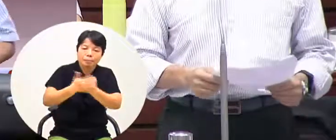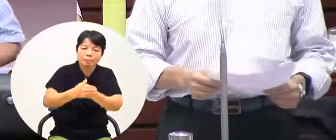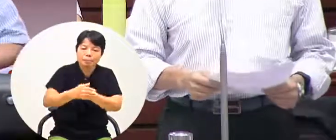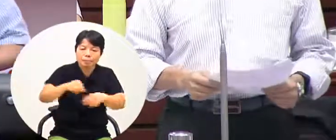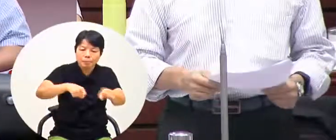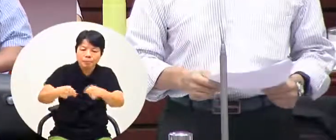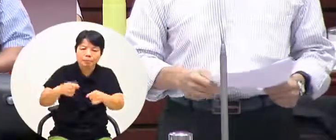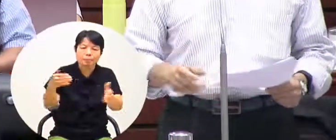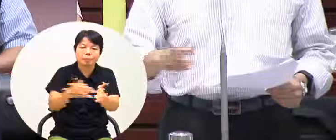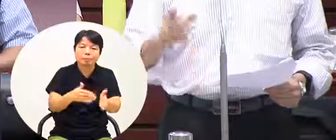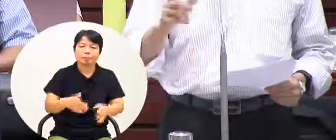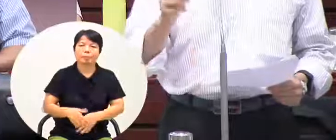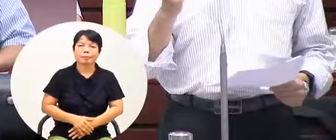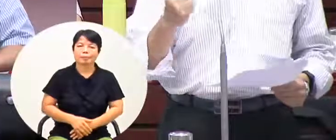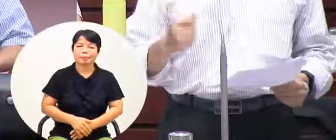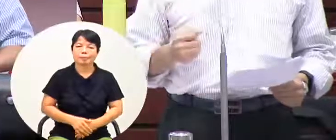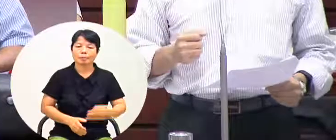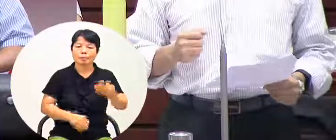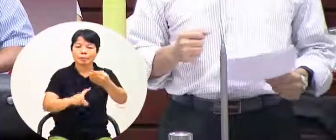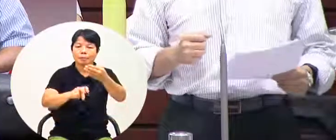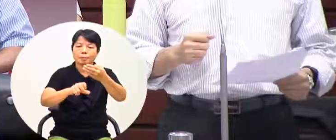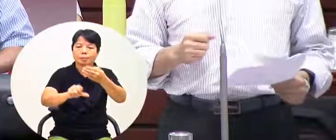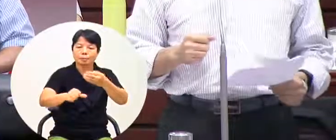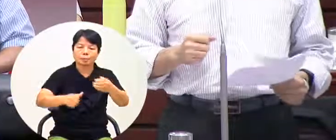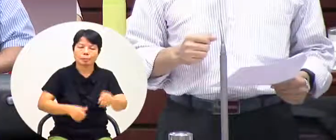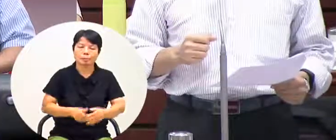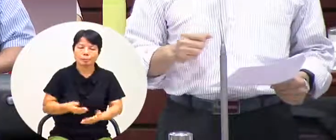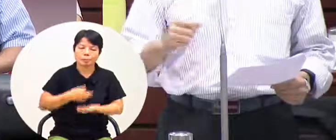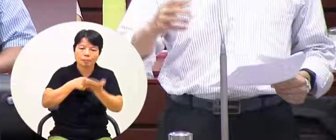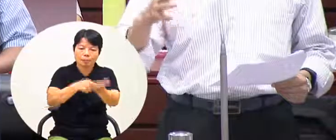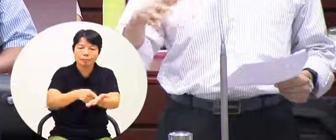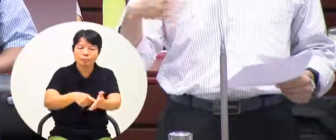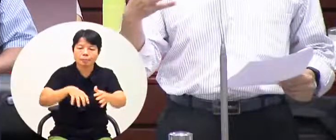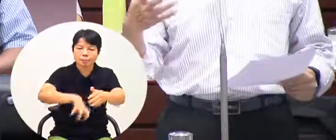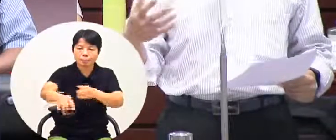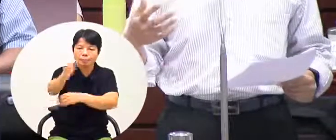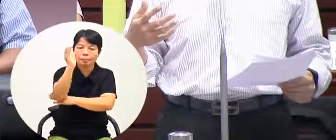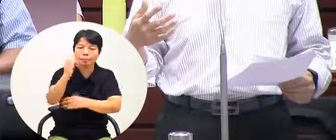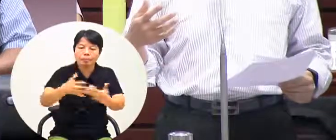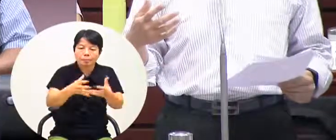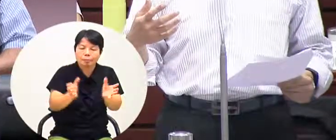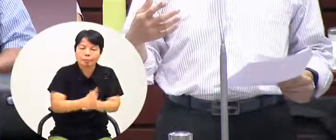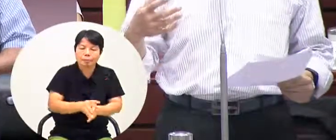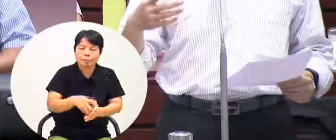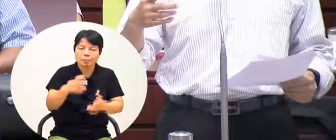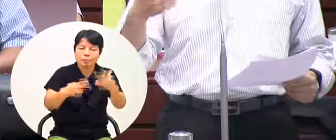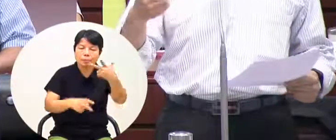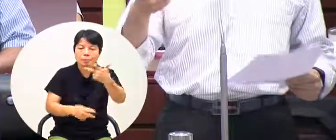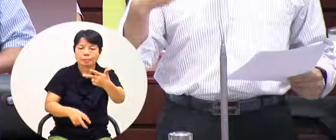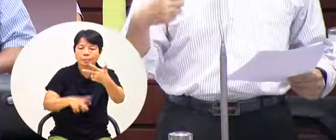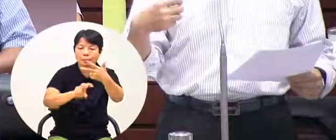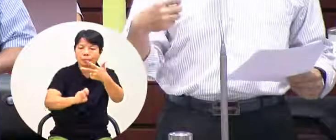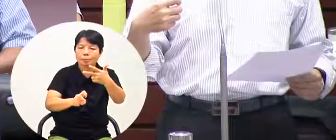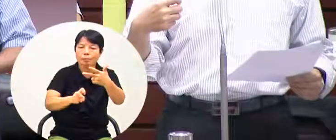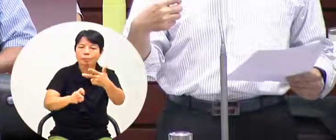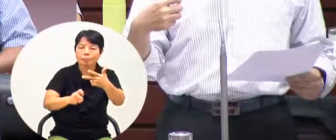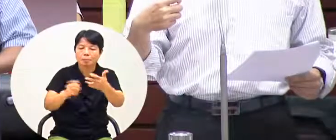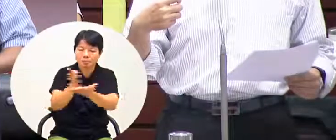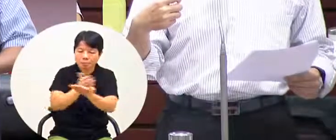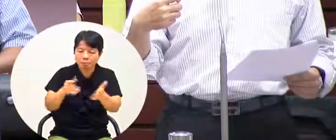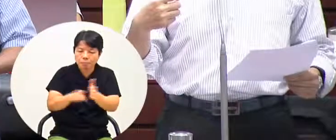4月25就甲送内政部，啊，伊内政部7月24的时阵呢，伊阁有一挂意见，有一挂意见要叫阮